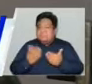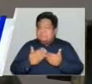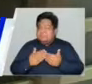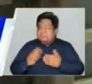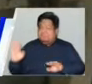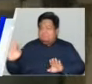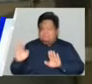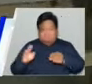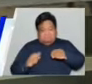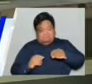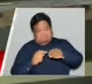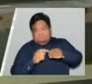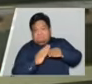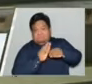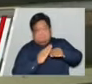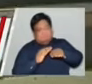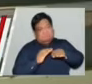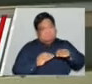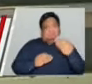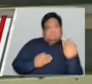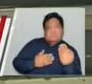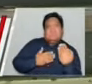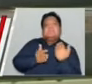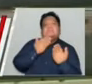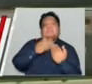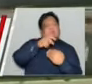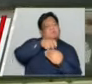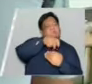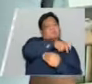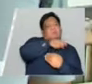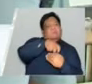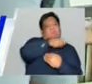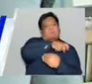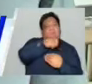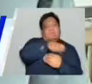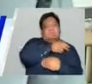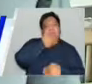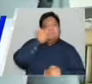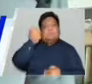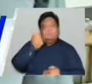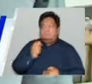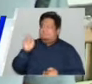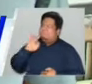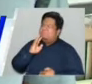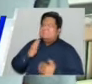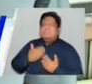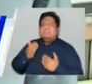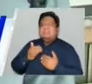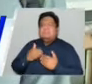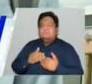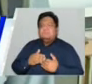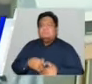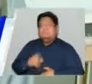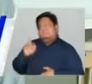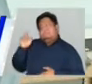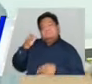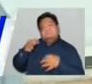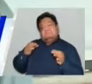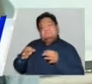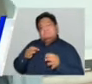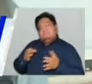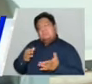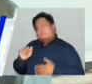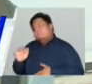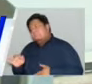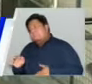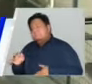considerations, no? Mas madali po. Bakit? Para hindi po mahirapan sa mga tao. Pagka binaligtad po kasi, yung mga pasahero, hindi na po